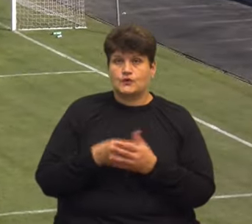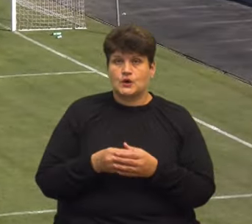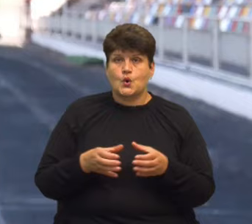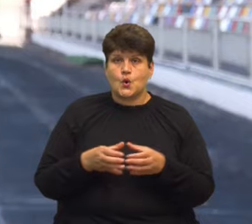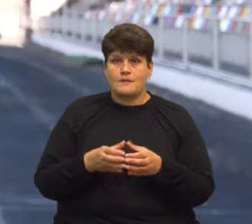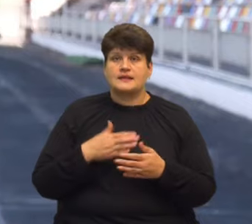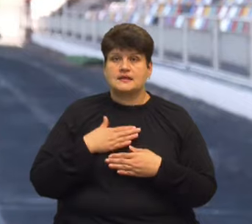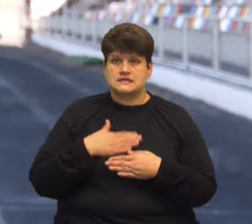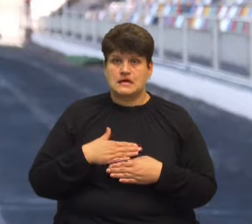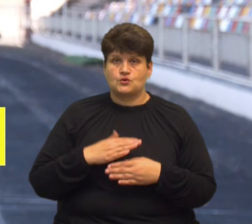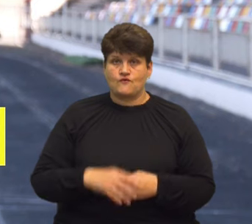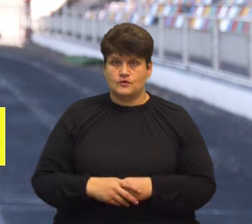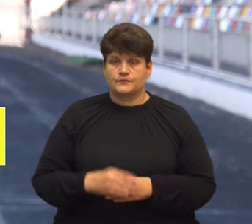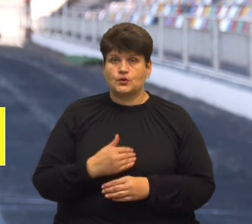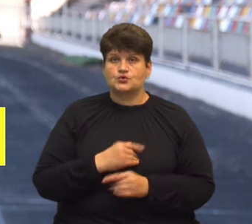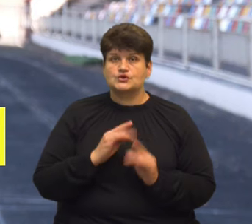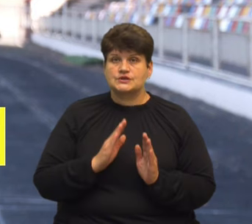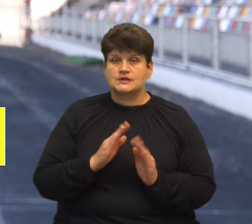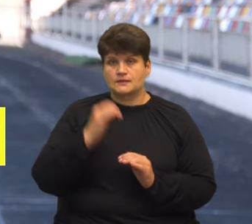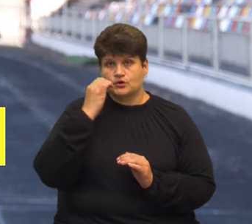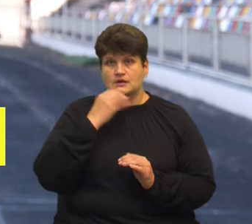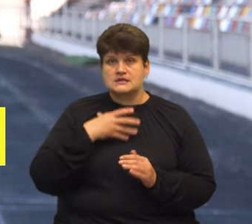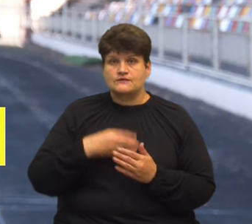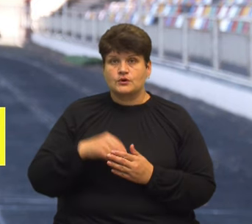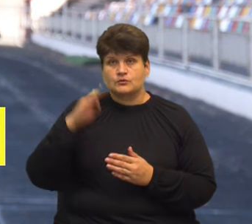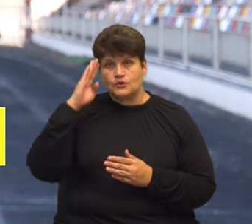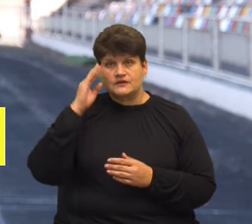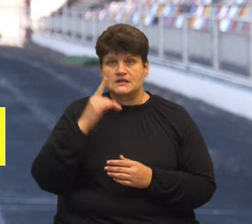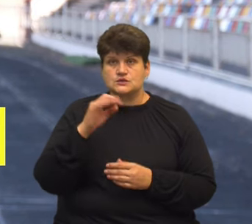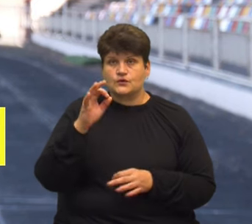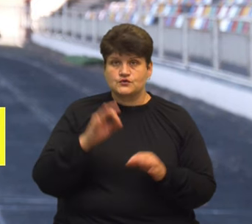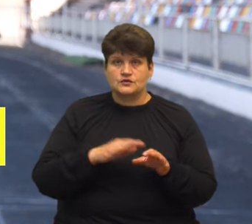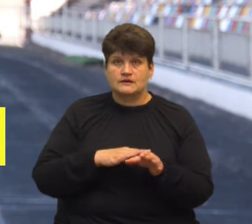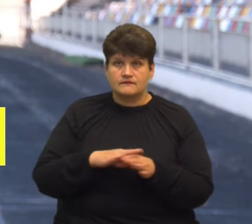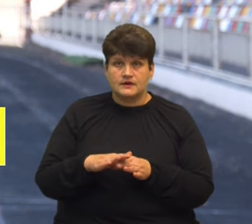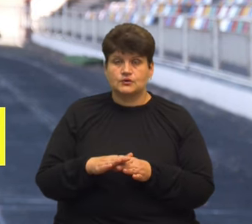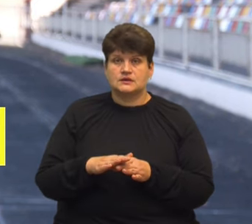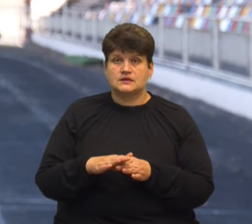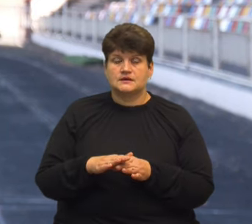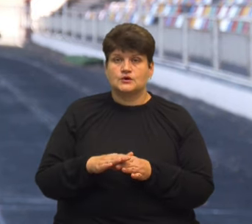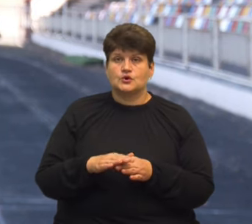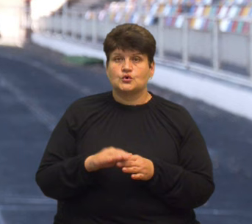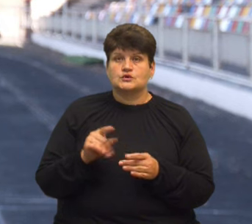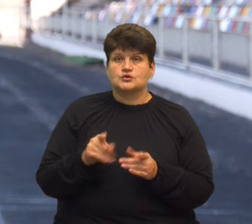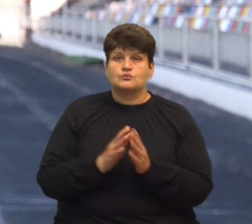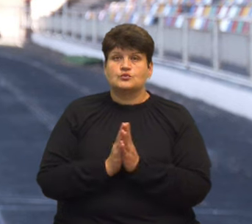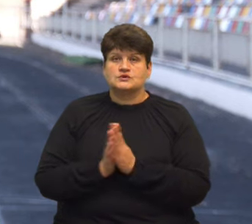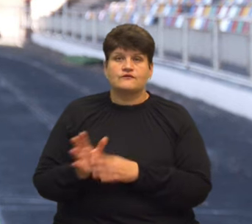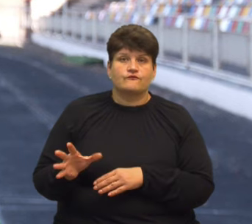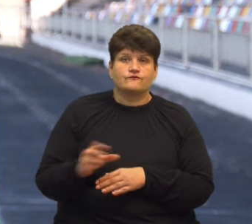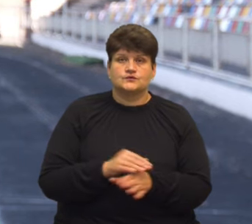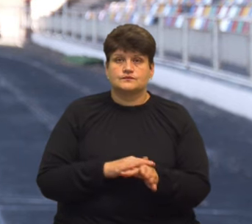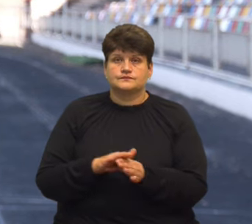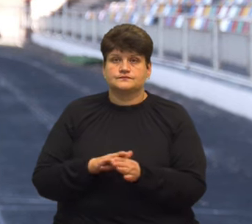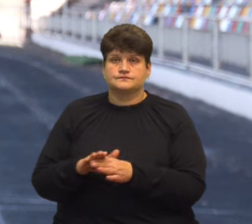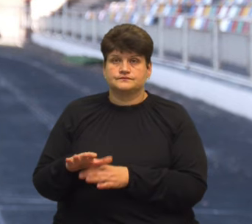задоволений. Хочу тільки подякувати своїм хлопцям, вони на 100% виконали установку, то, що я їх просив, все зробили. Все